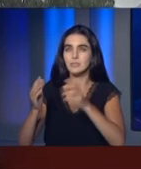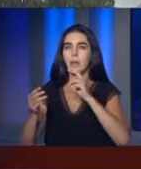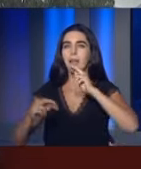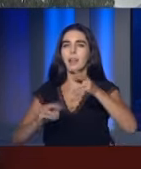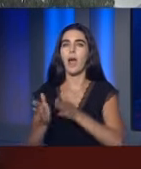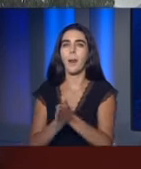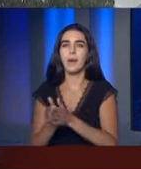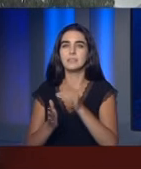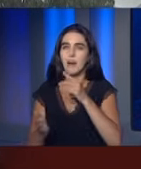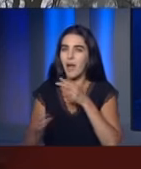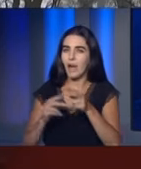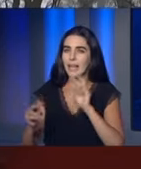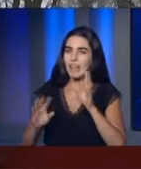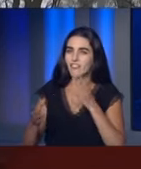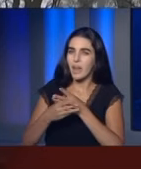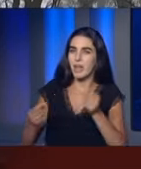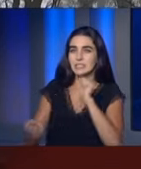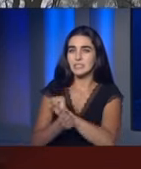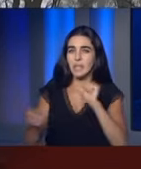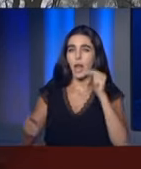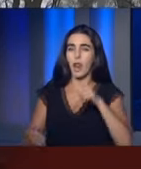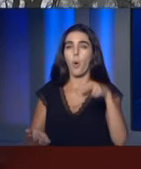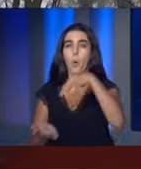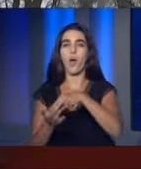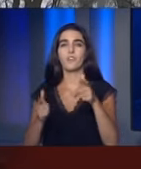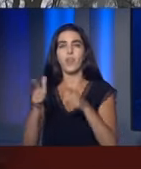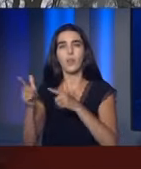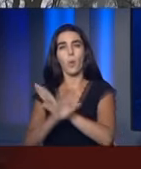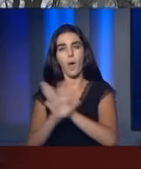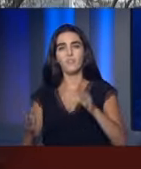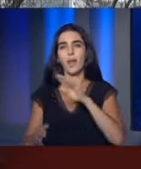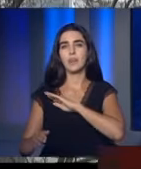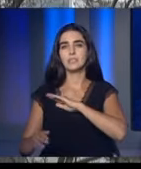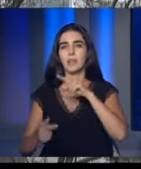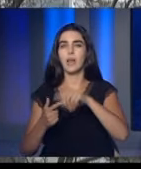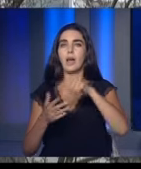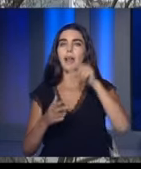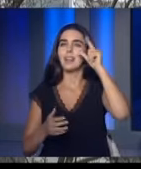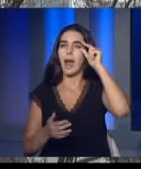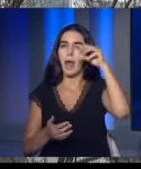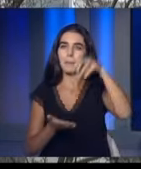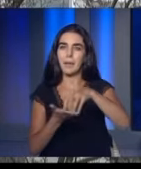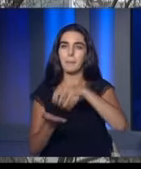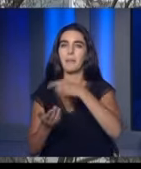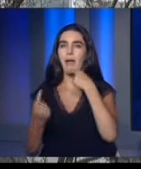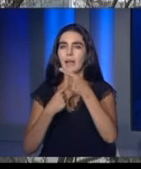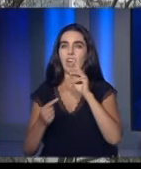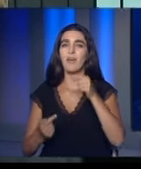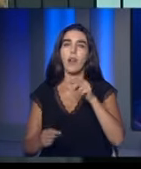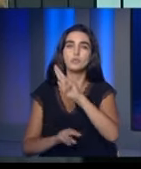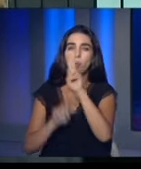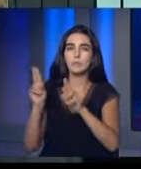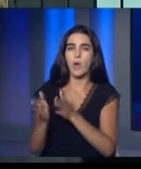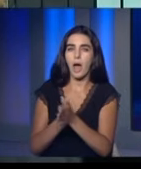رد حماس على صفقة إطلاق سراح الأسرى ووقف إطلاق النار في قطاع غزة وتقديم ردة